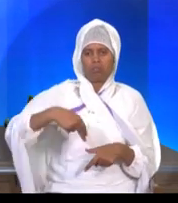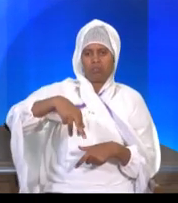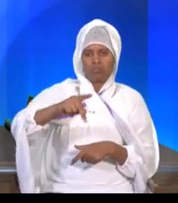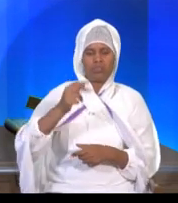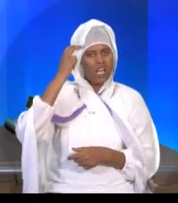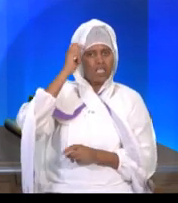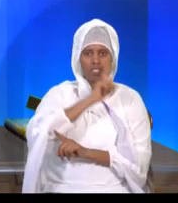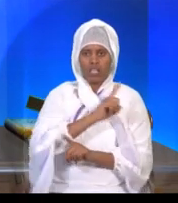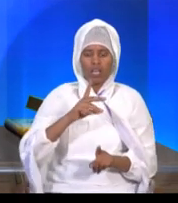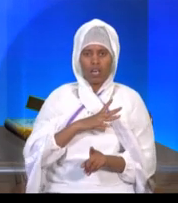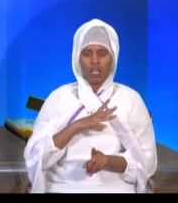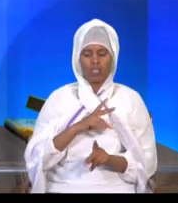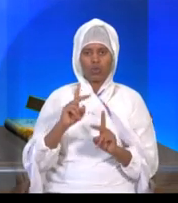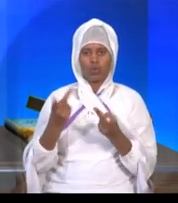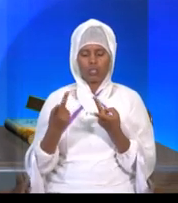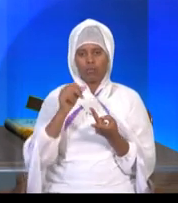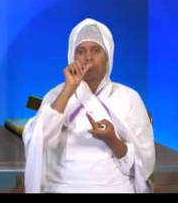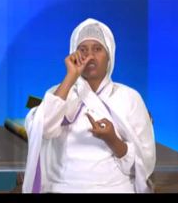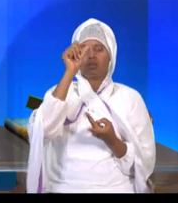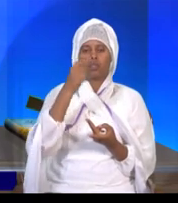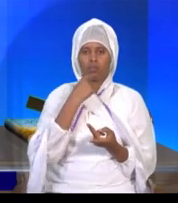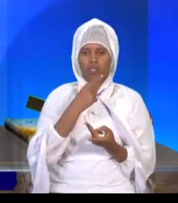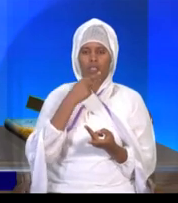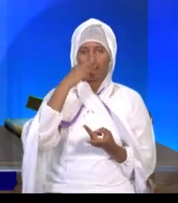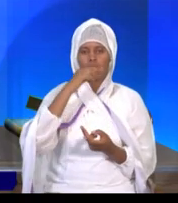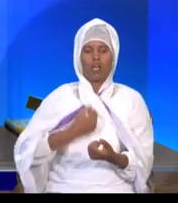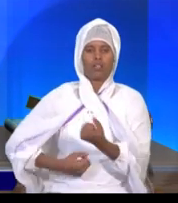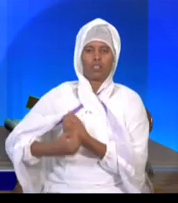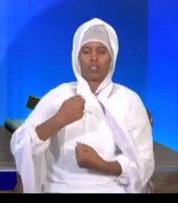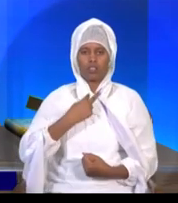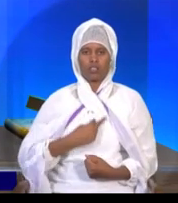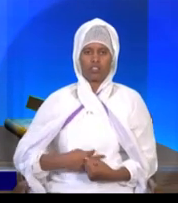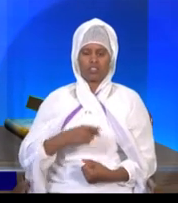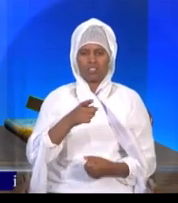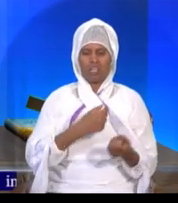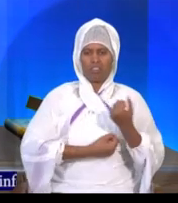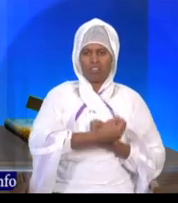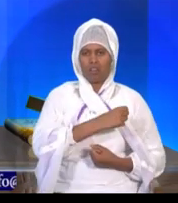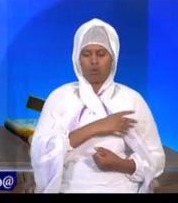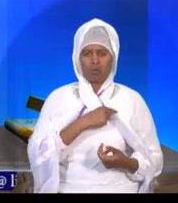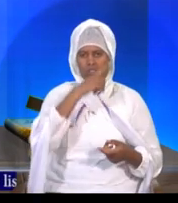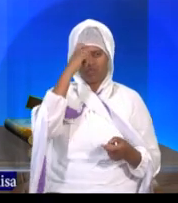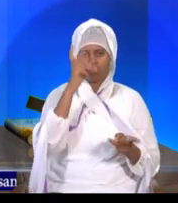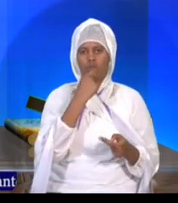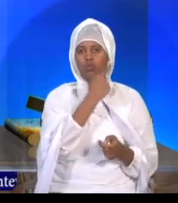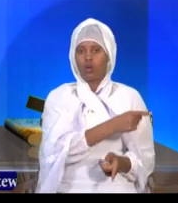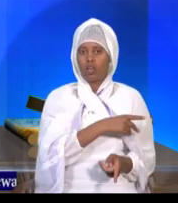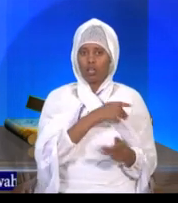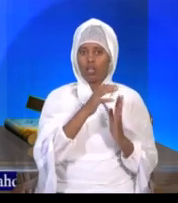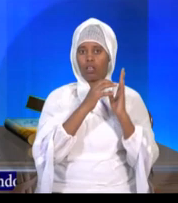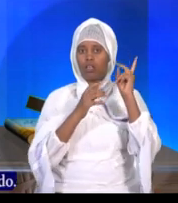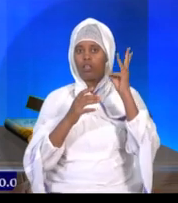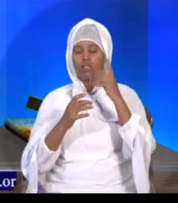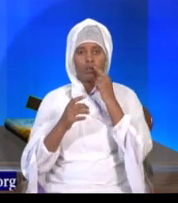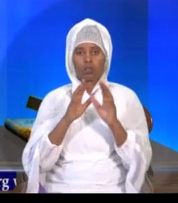بكهان تزيت نسيحك وينما بتعبيد تأكل بدل حتياتنا يتكهان إزا حتياتنا يعني إزا السرحي إلكا